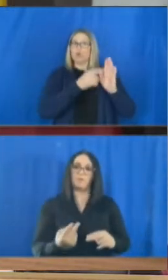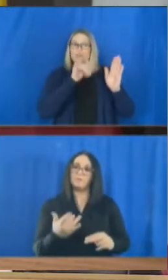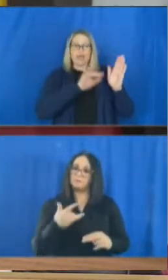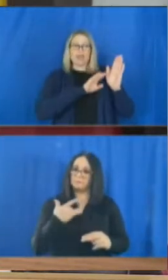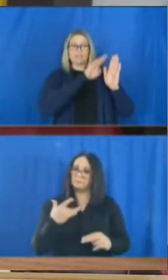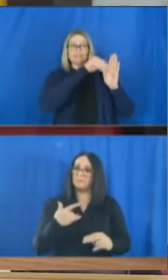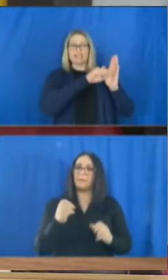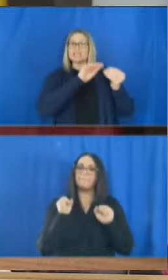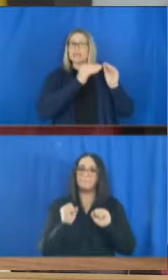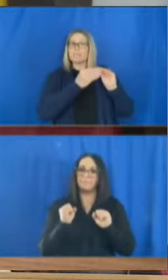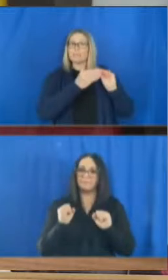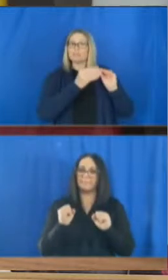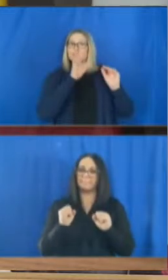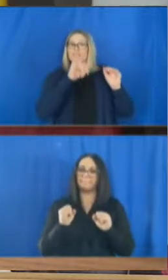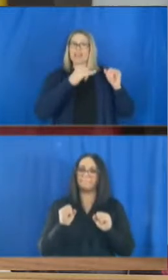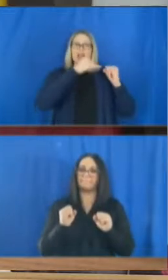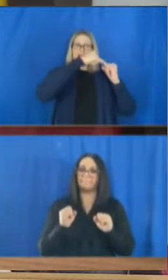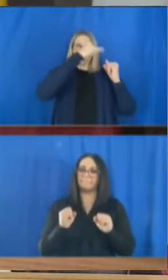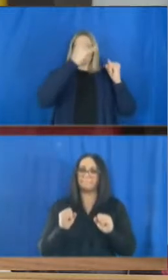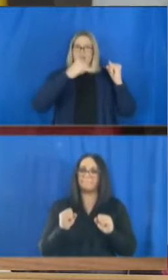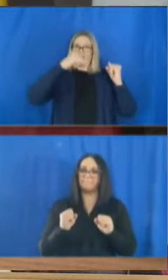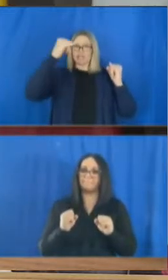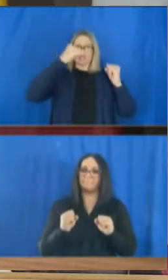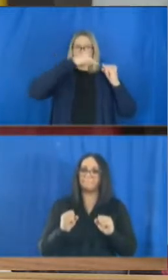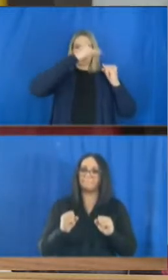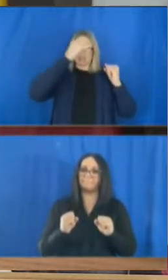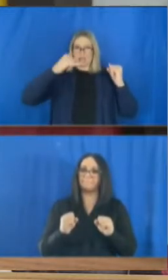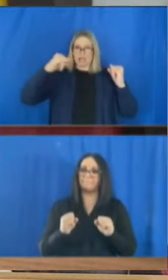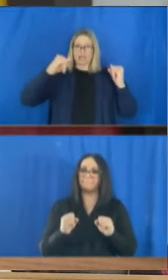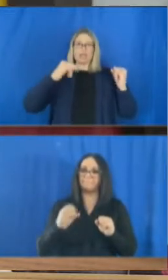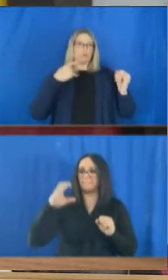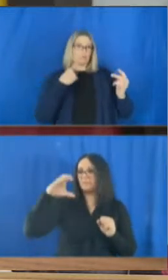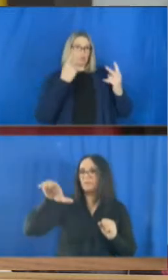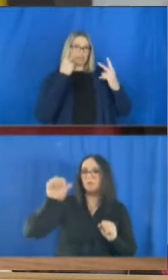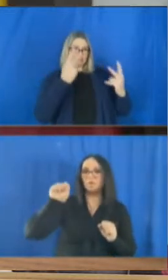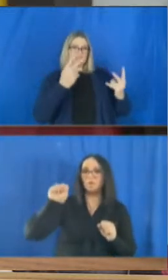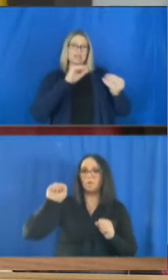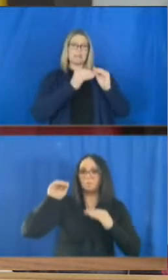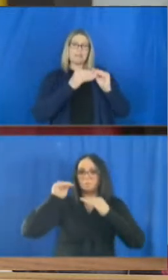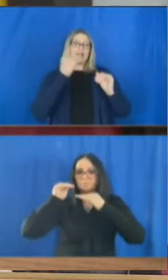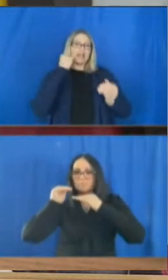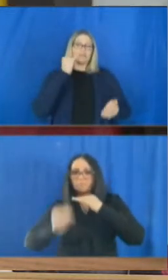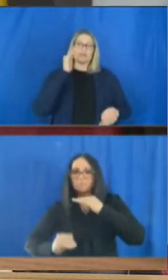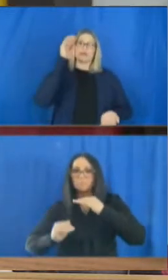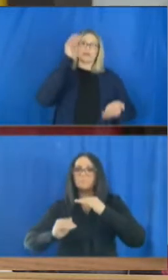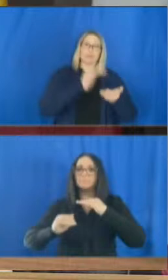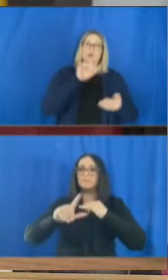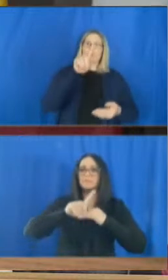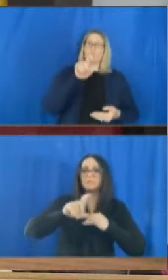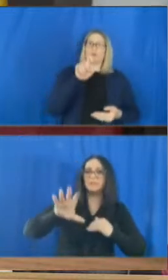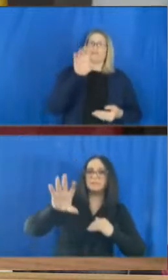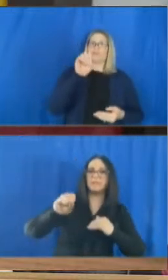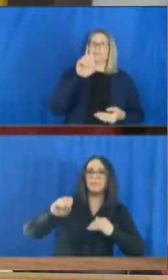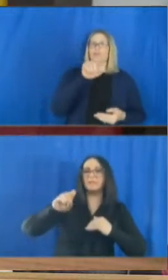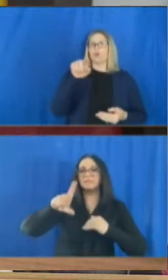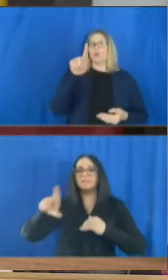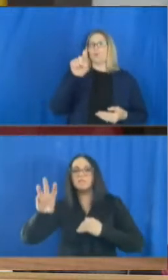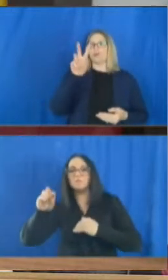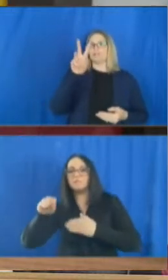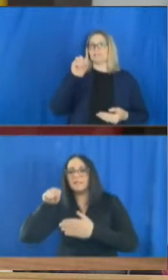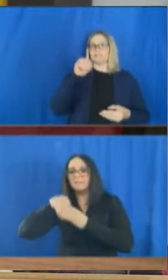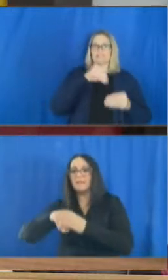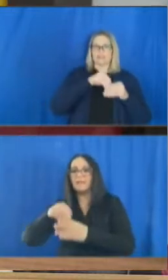avait fait la décision d'aller à la phase 2, c'était vraiment parce que les projections,